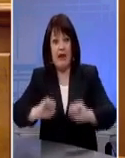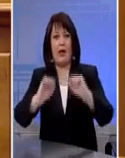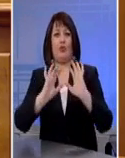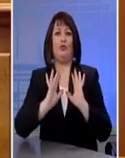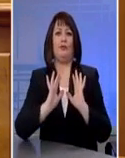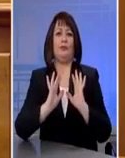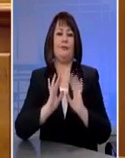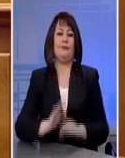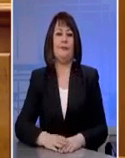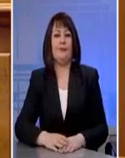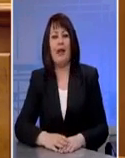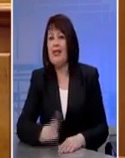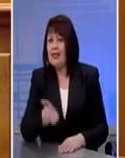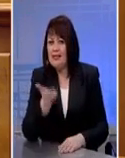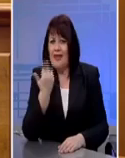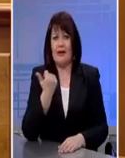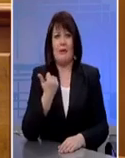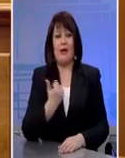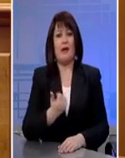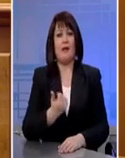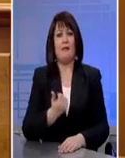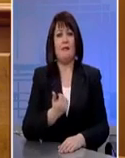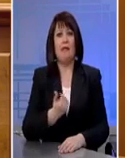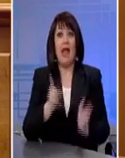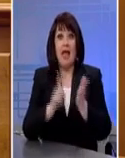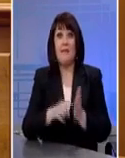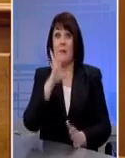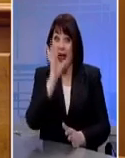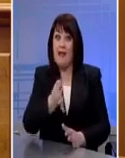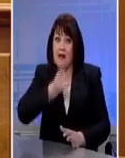υπήρξε το θάρρος να πούμε την αλήθεια